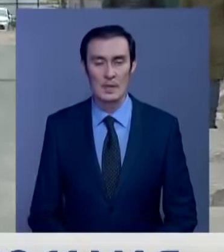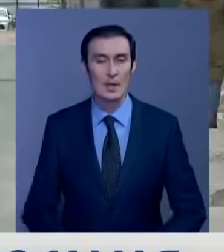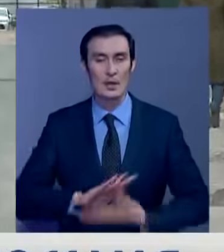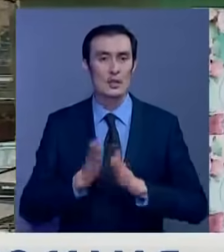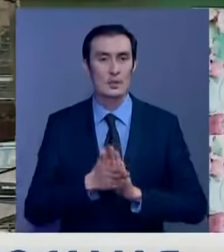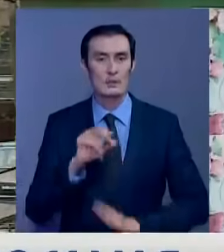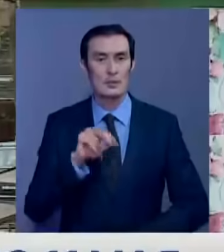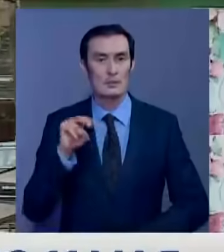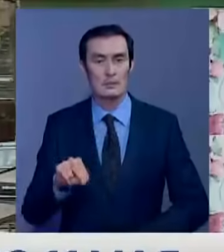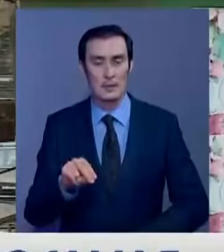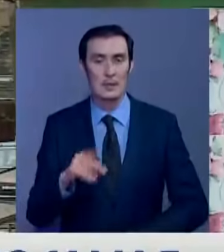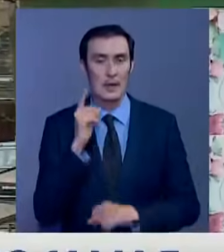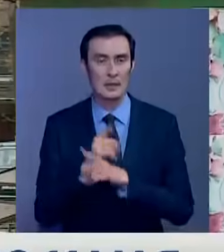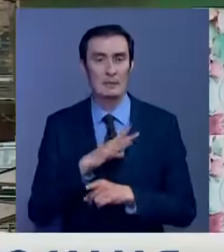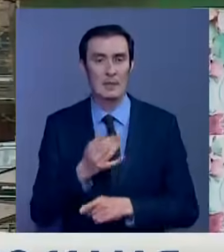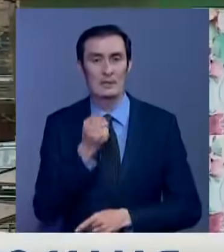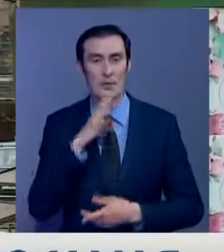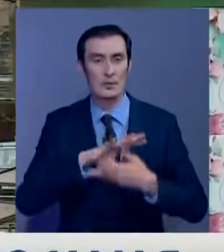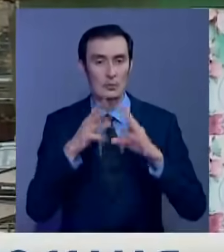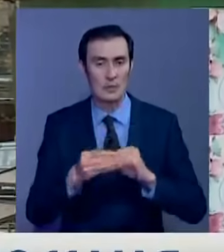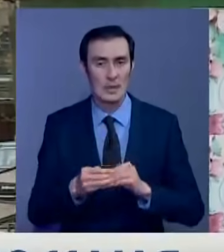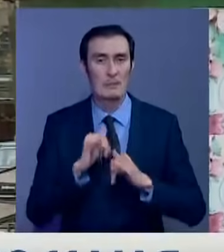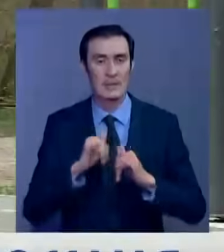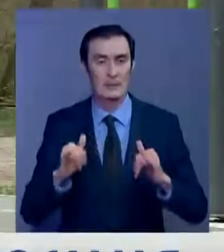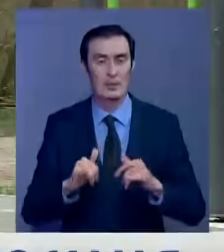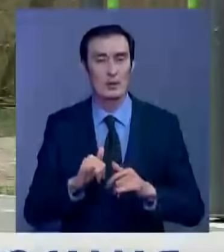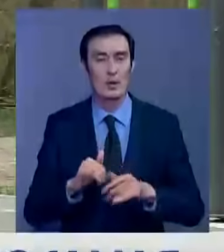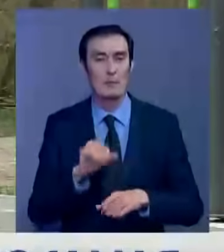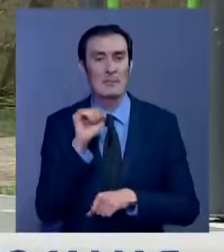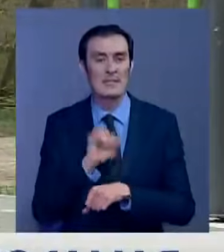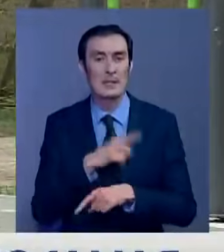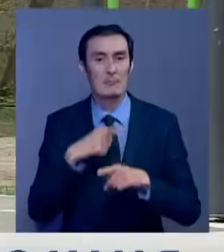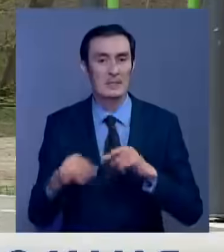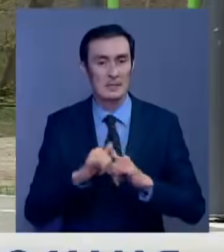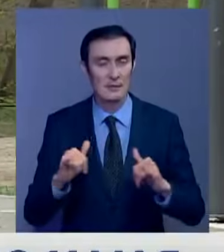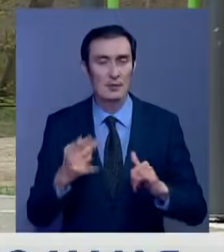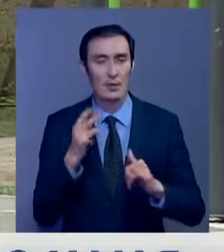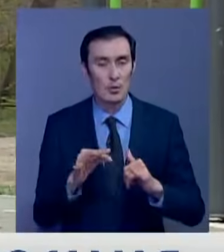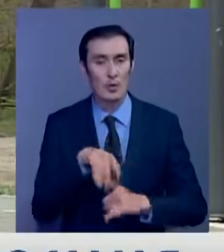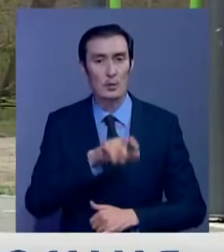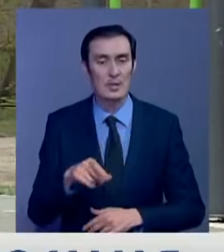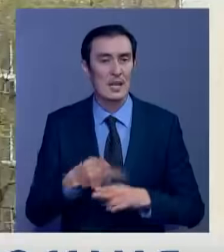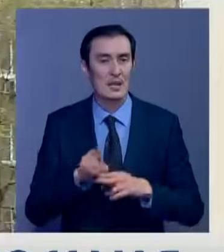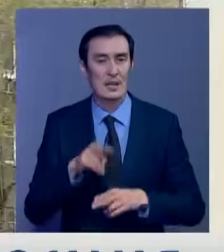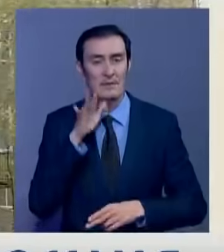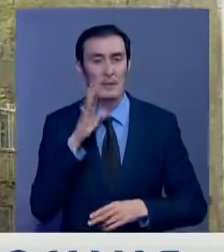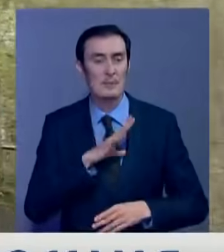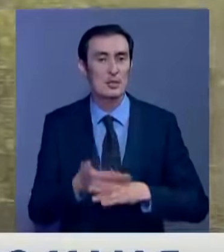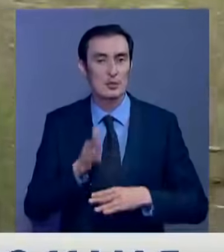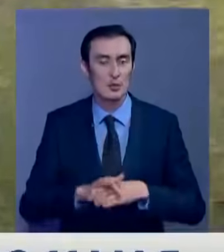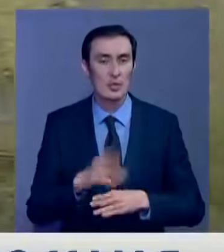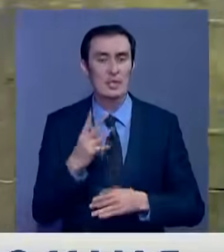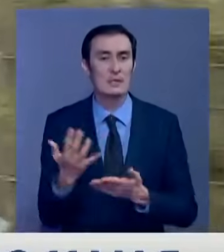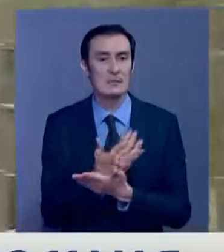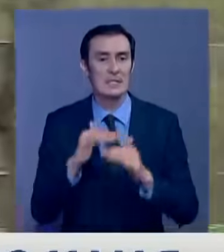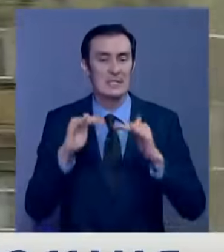Режим ЧП и введенный карантин дали свои результаты. Пандемия перестала расти в геометрической прогрессии. Но для казахстанцев это время выдалось сложным. У одних